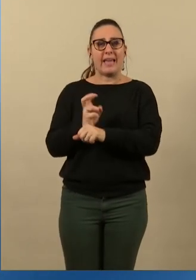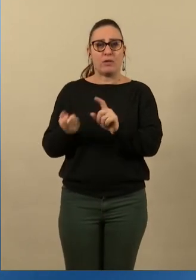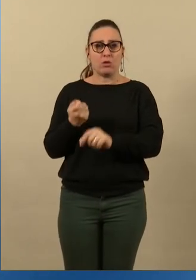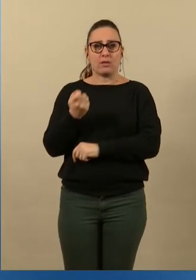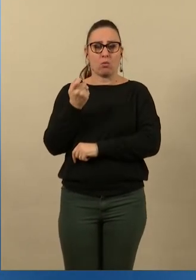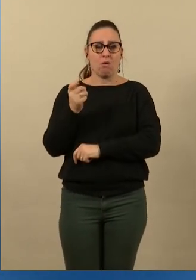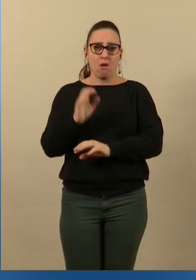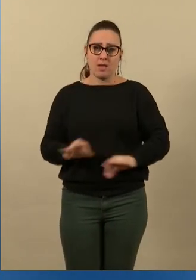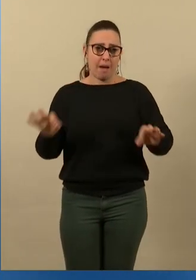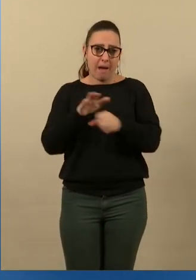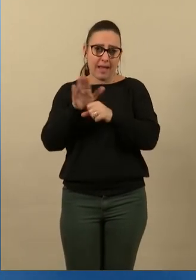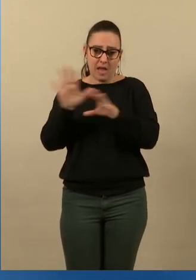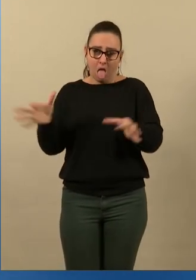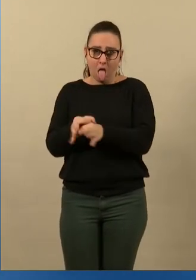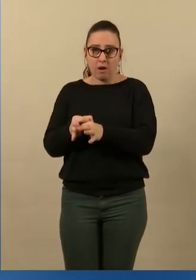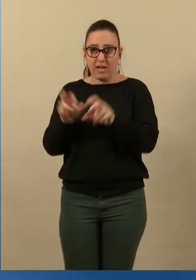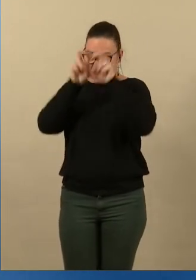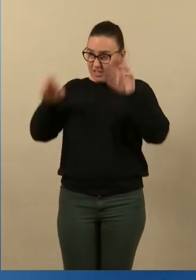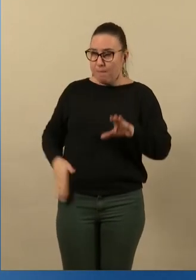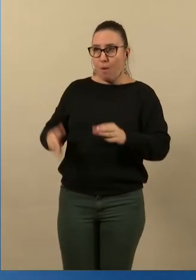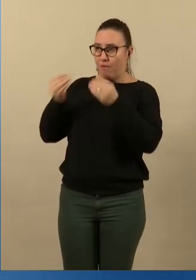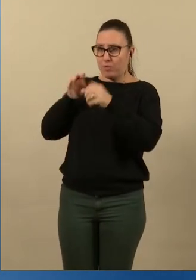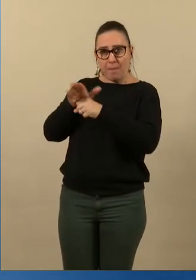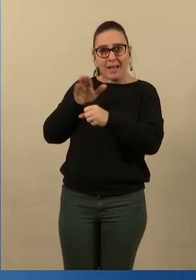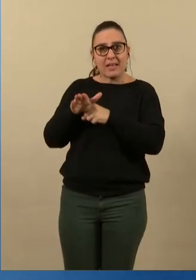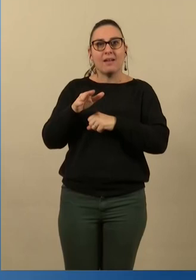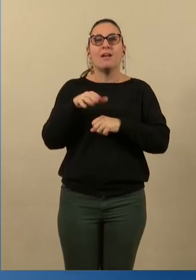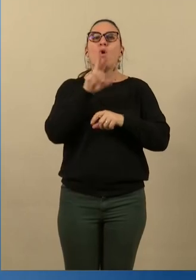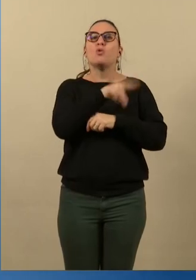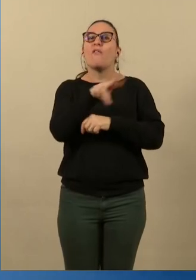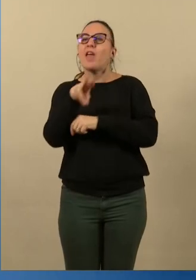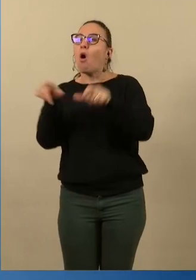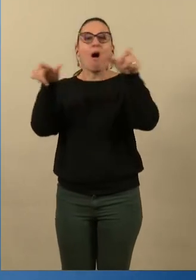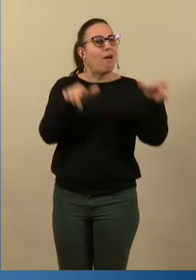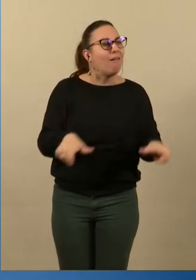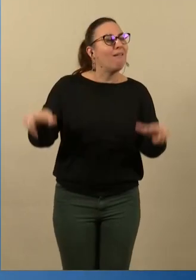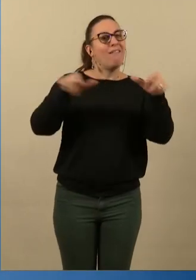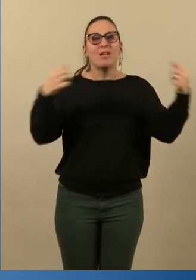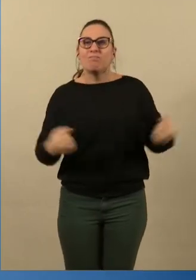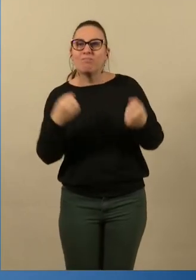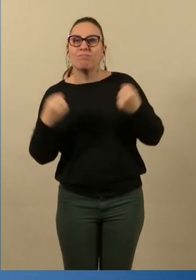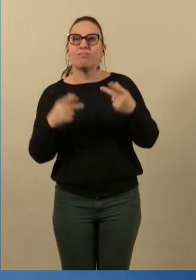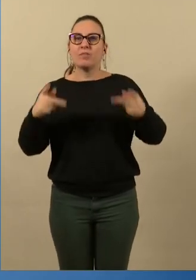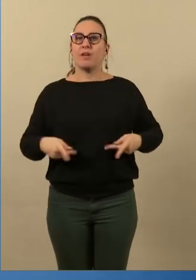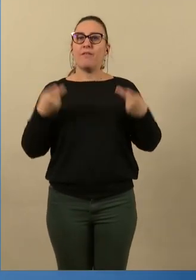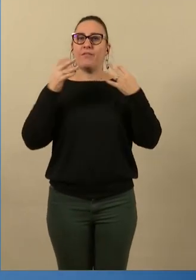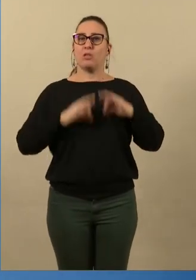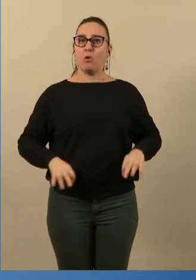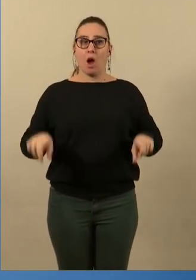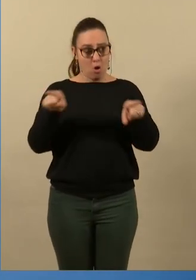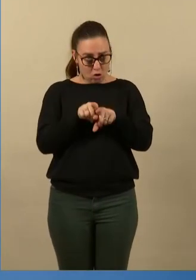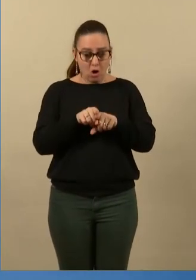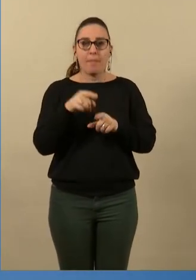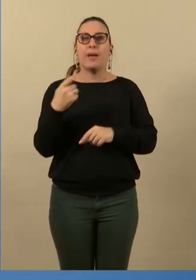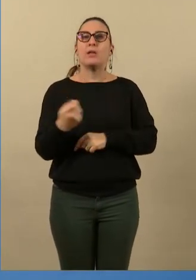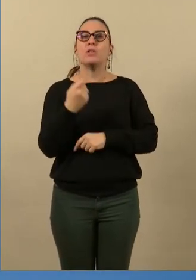qualification suffisant ces surveillants et surveillantes qui sont en charge de l'organisation et de l'animation de la vie scolaire comme de la surveillance éducative dans